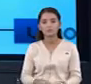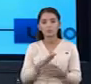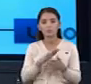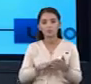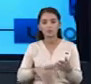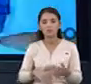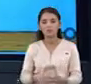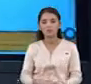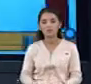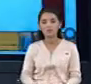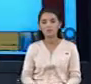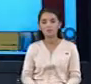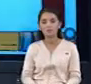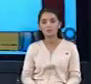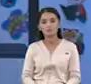Продолжаем.